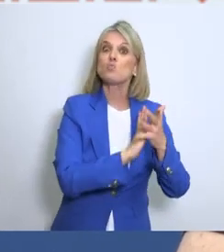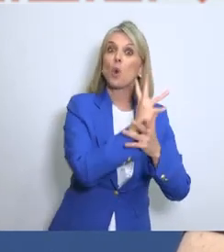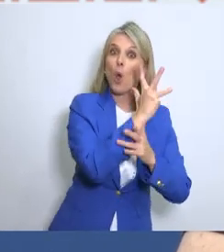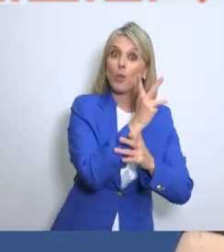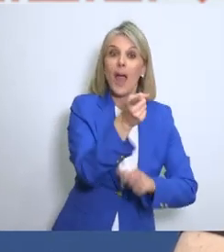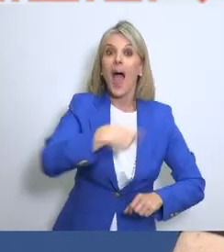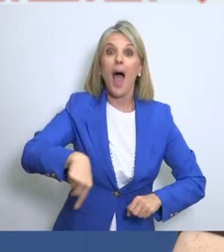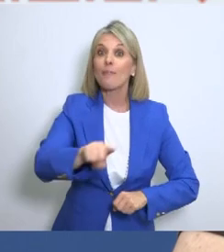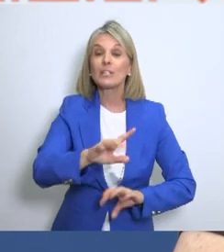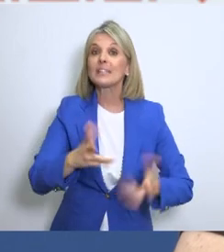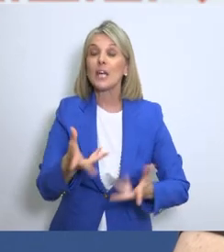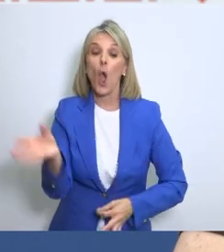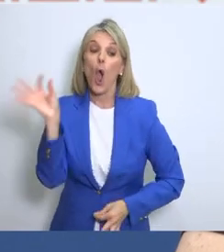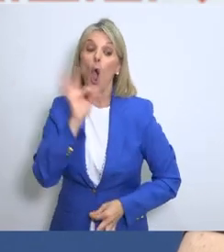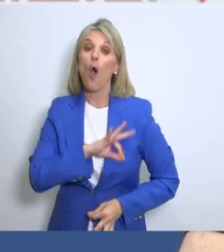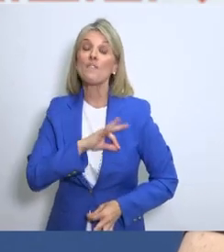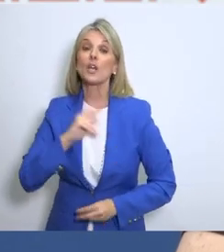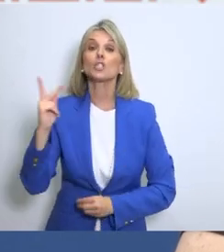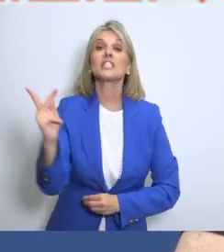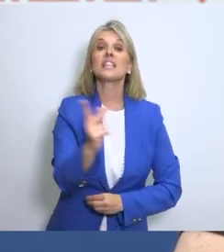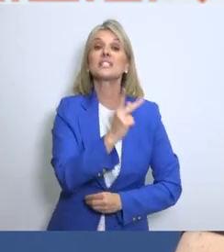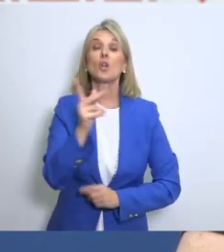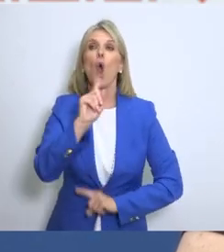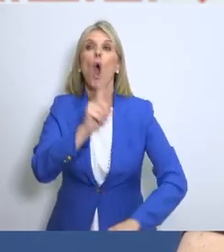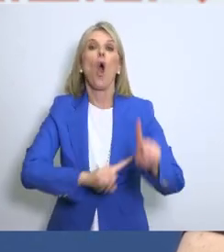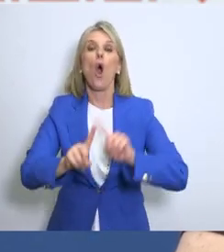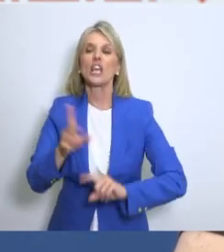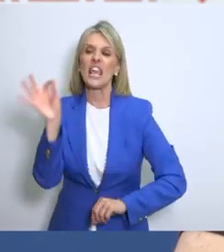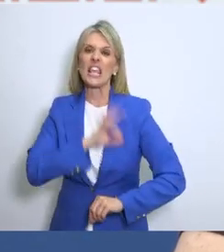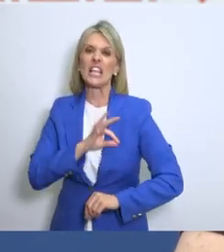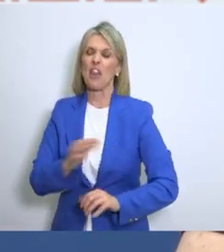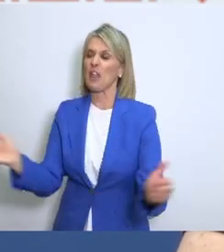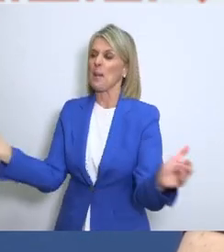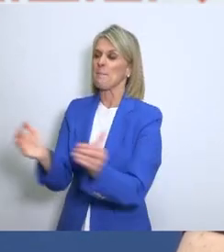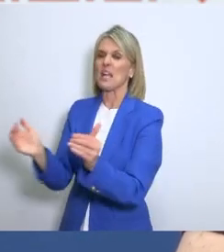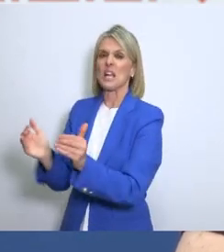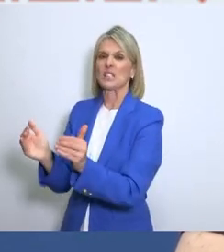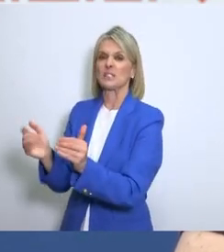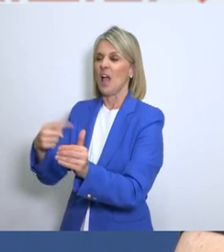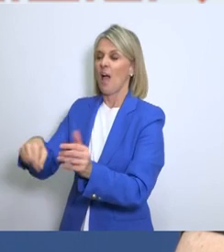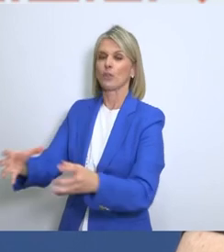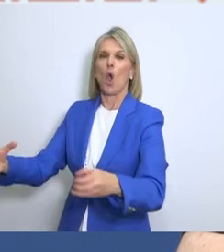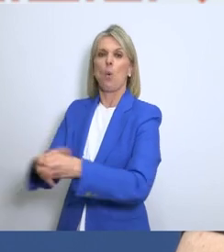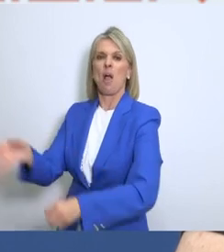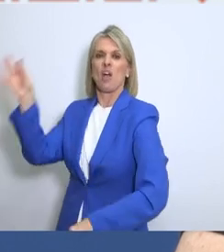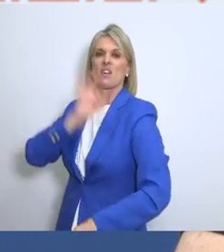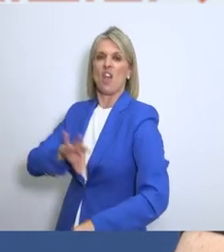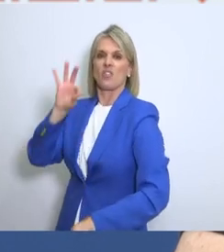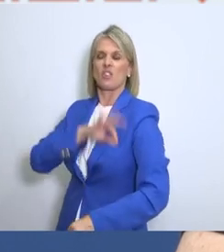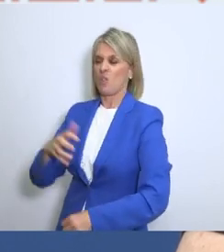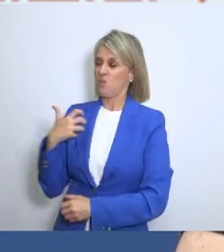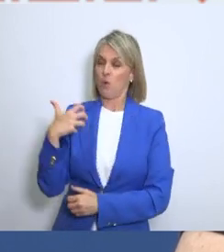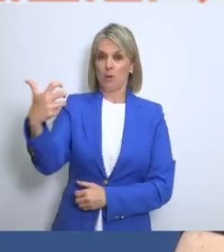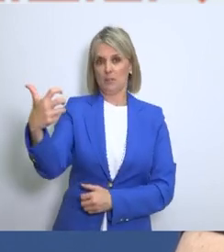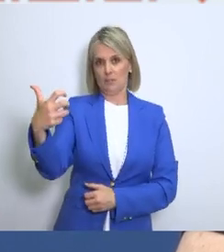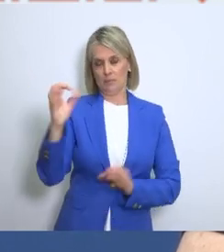όφελος της κοινωνικής πλειοψηφίας και όχι για τα κέρδη μιας χούφτας καπιταλιστών και γραφειοκρατών, βάζοντας στο επίκεντρο